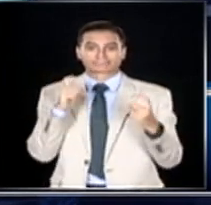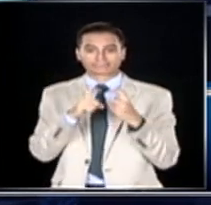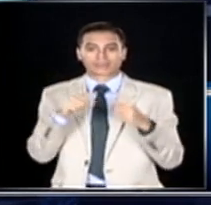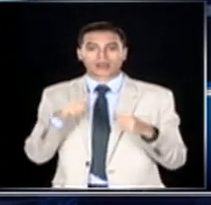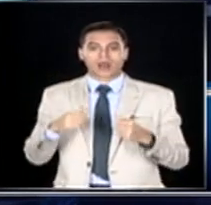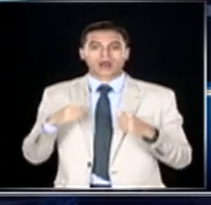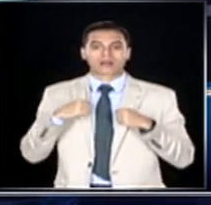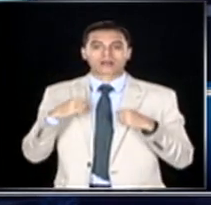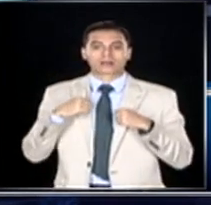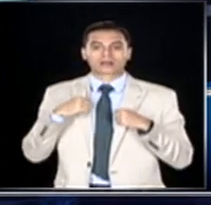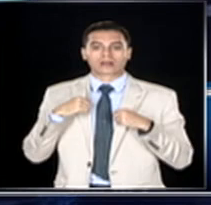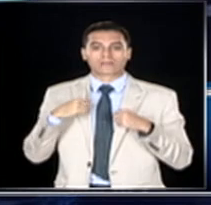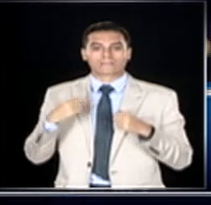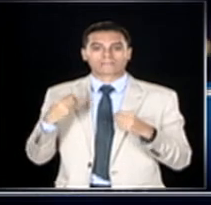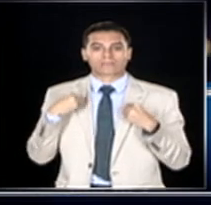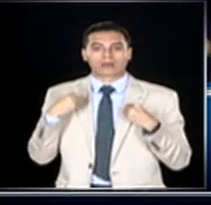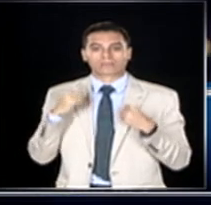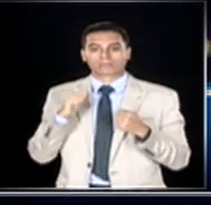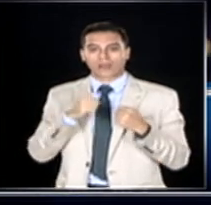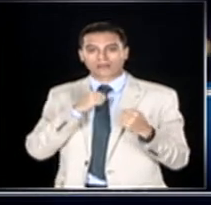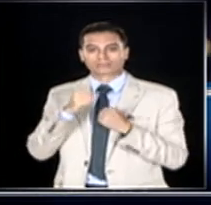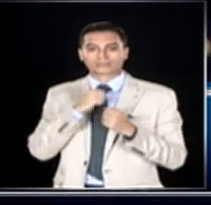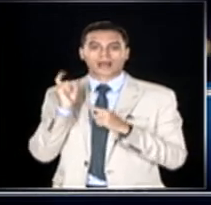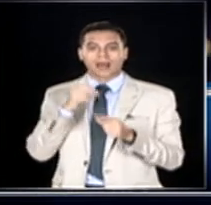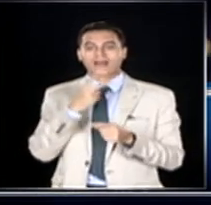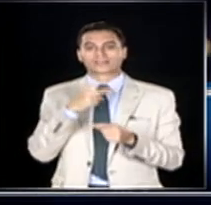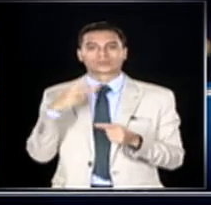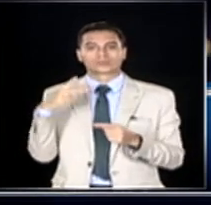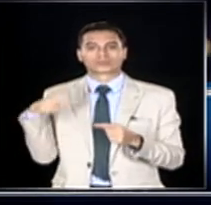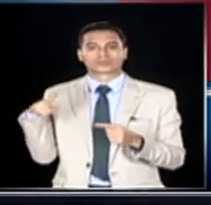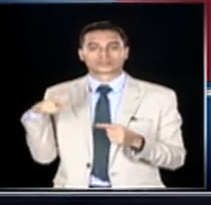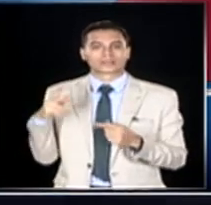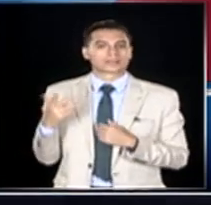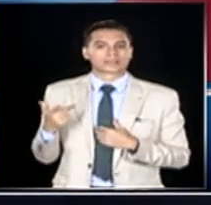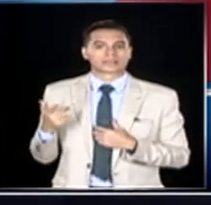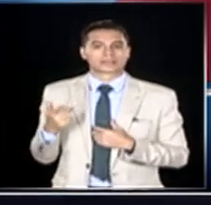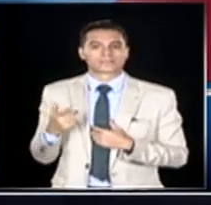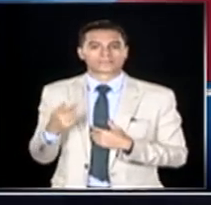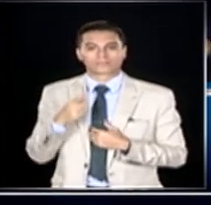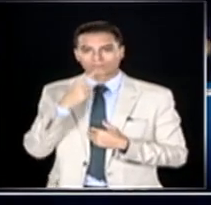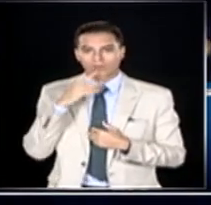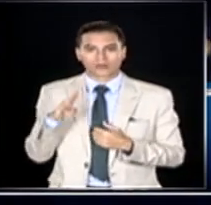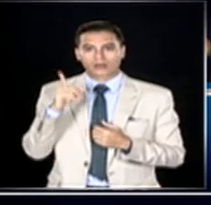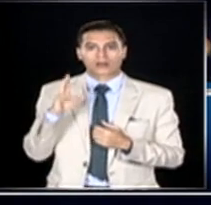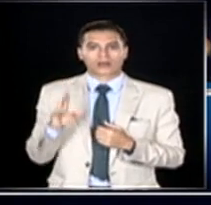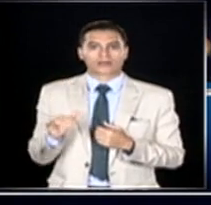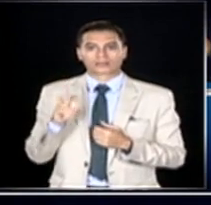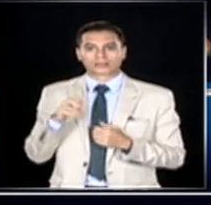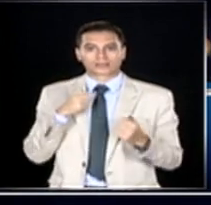الرياضات القتالية عام 2022، فما هي؟ كاراتيه.